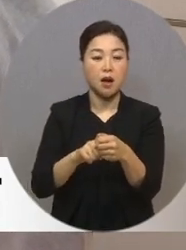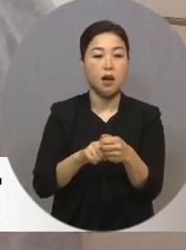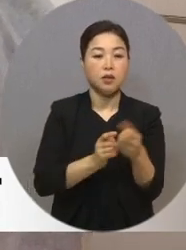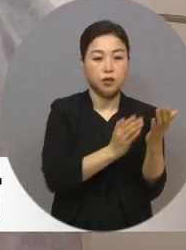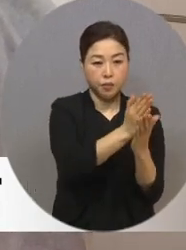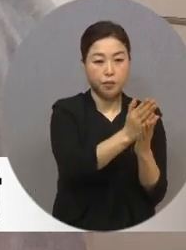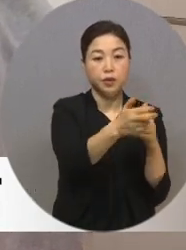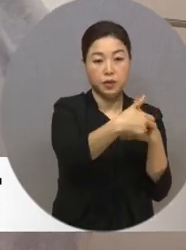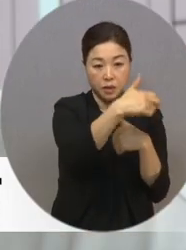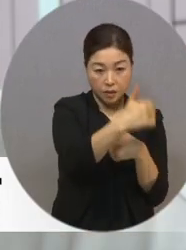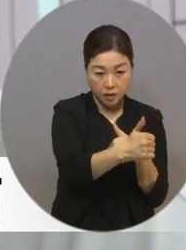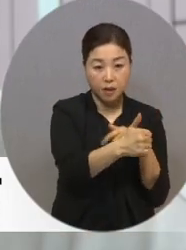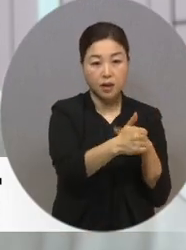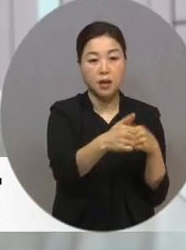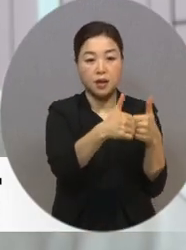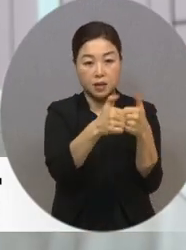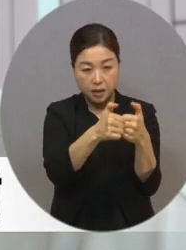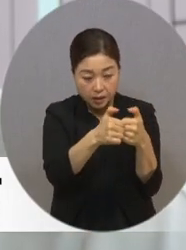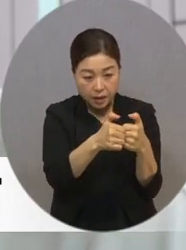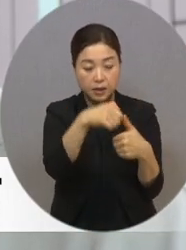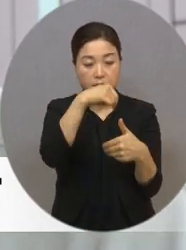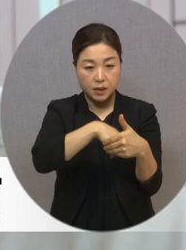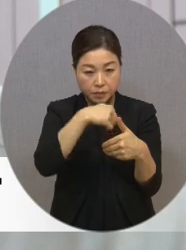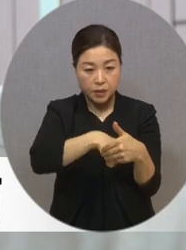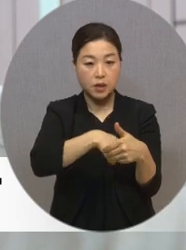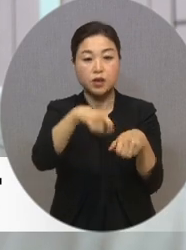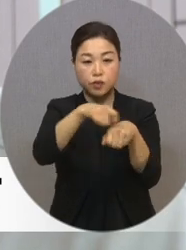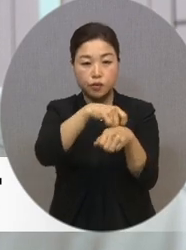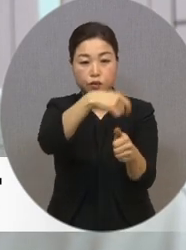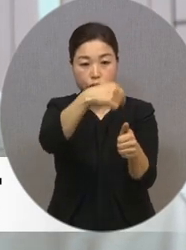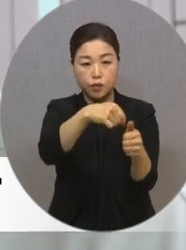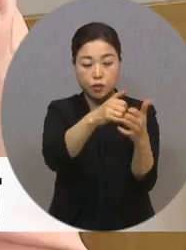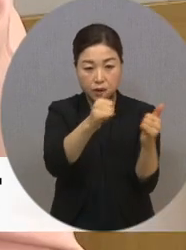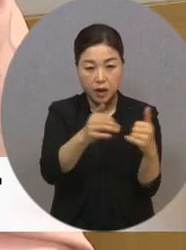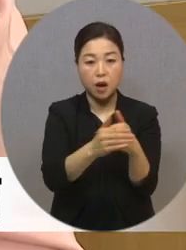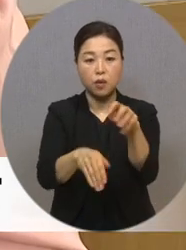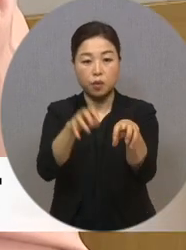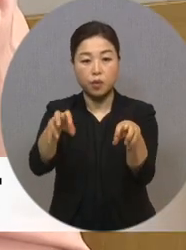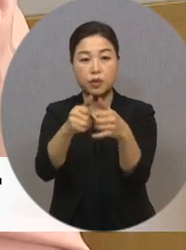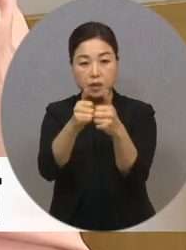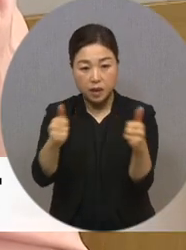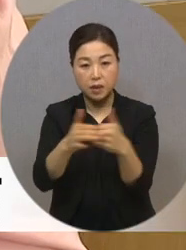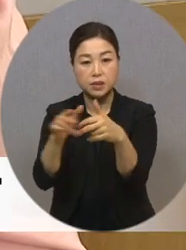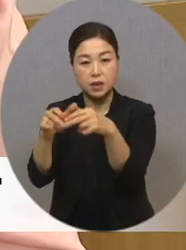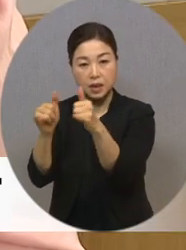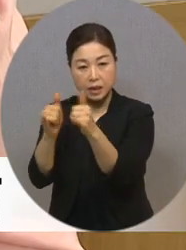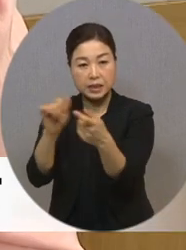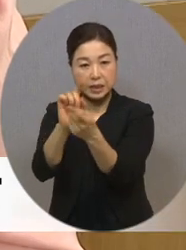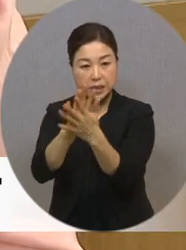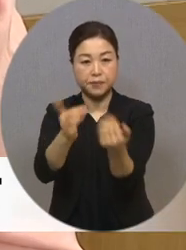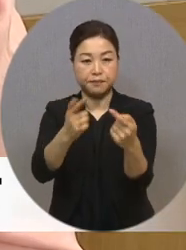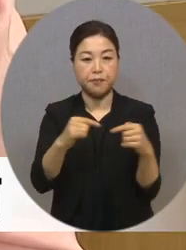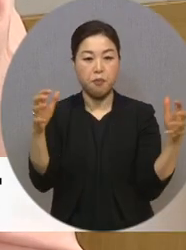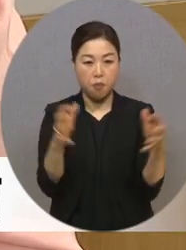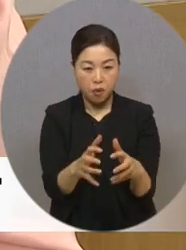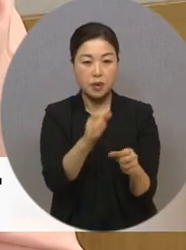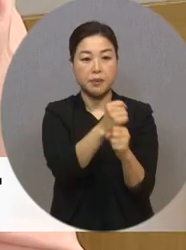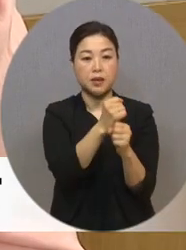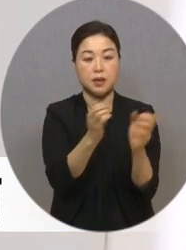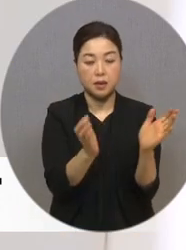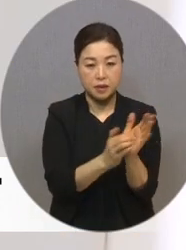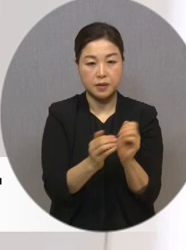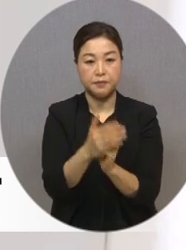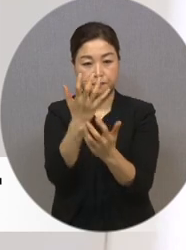상담심리 특수교육 전문가 현장 관계자 장애인 당사자 등이 참여해 만들었습니다 자료에는